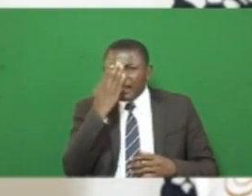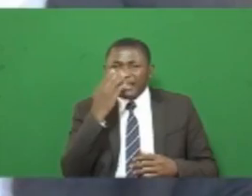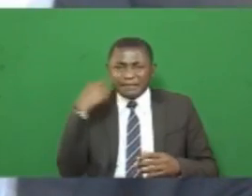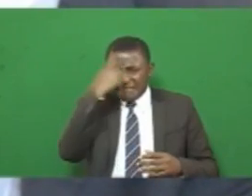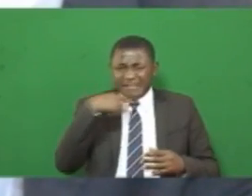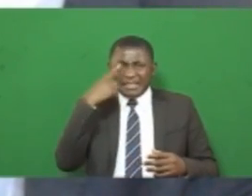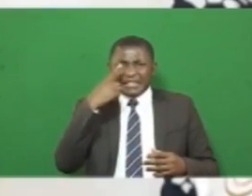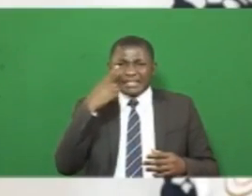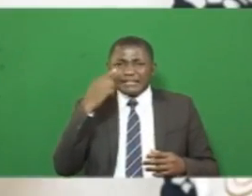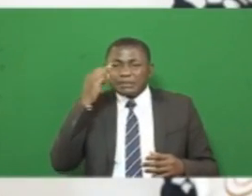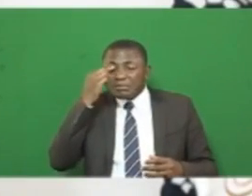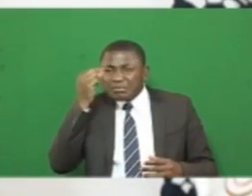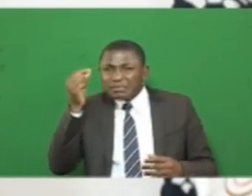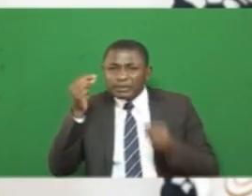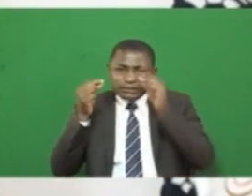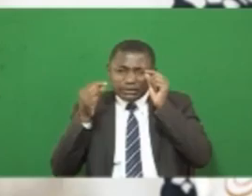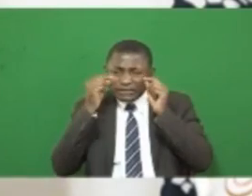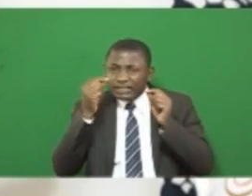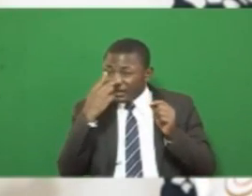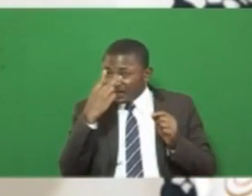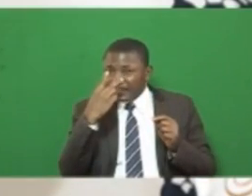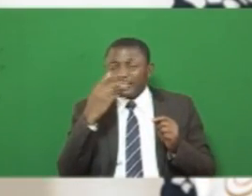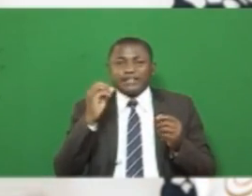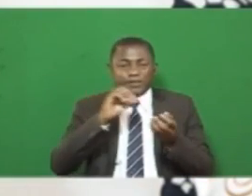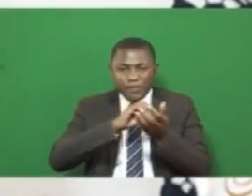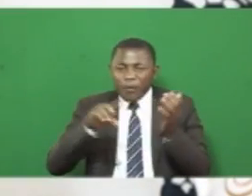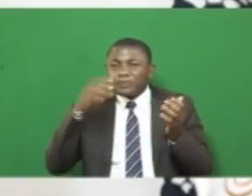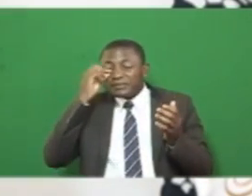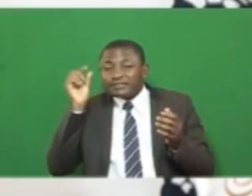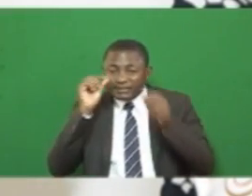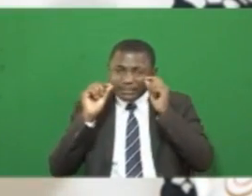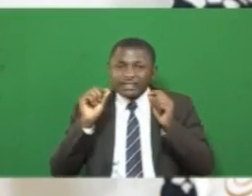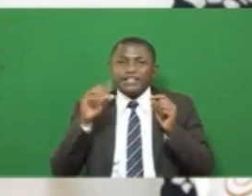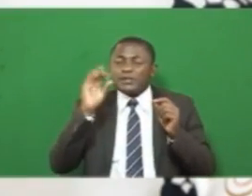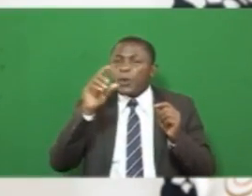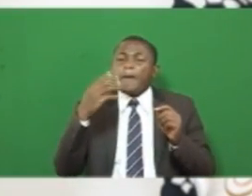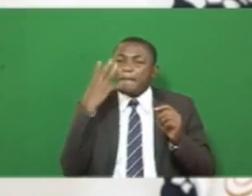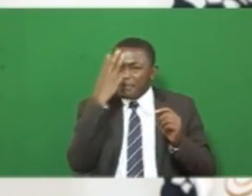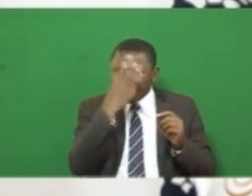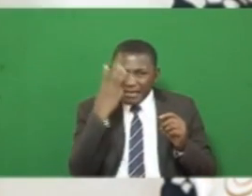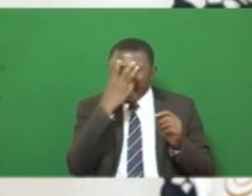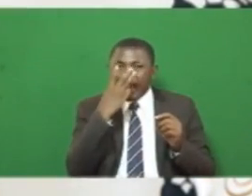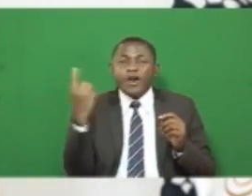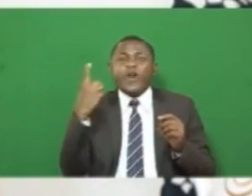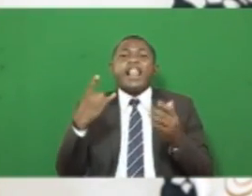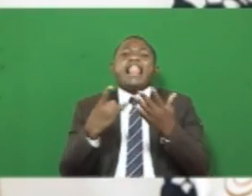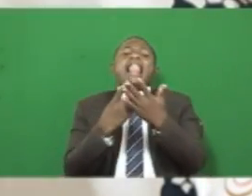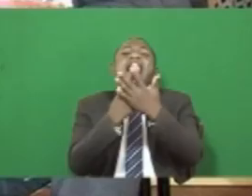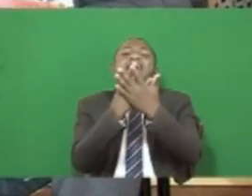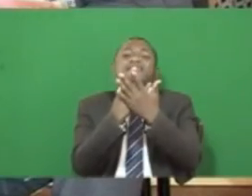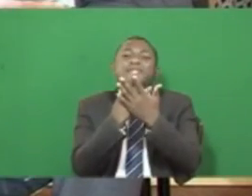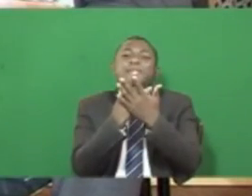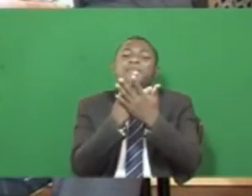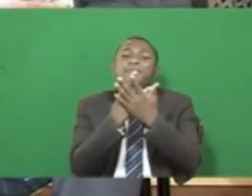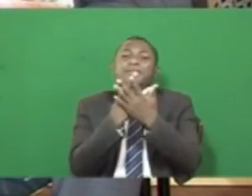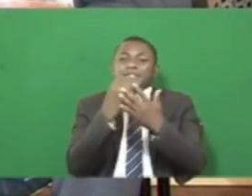una nhasi asikana. Ndine mabori. Ndine mabori. Yeah. But mira haibvise mabori. Alright. Yakuratidza yokukurudzira kuenda